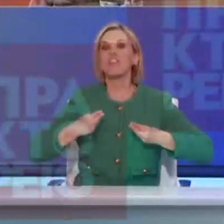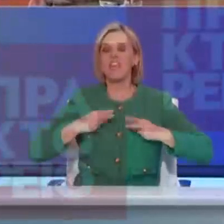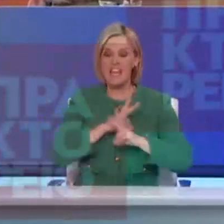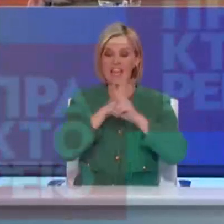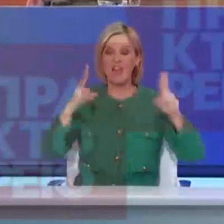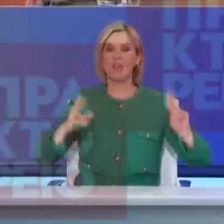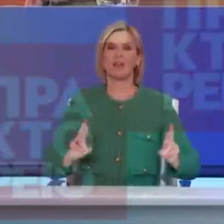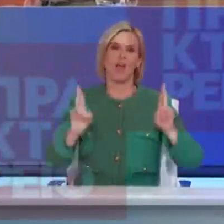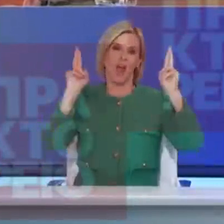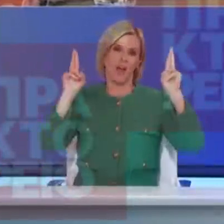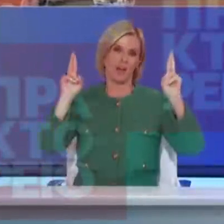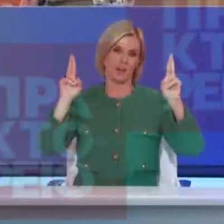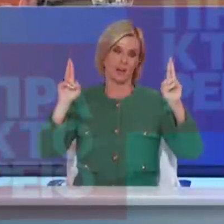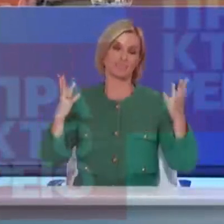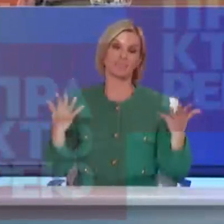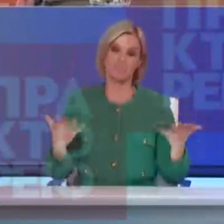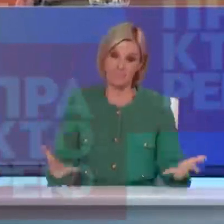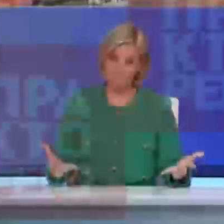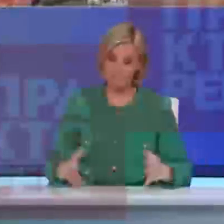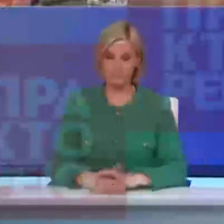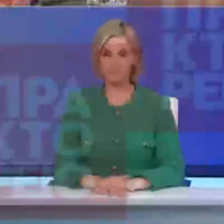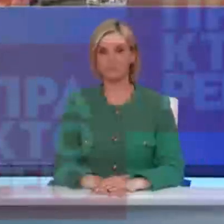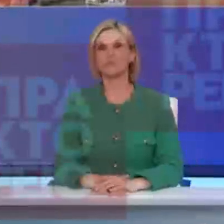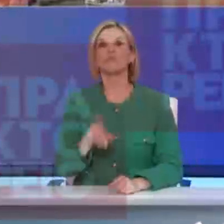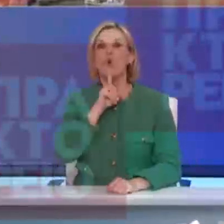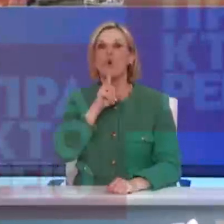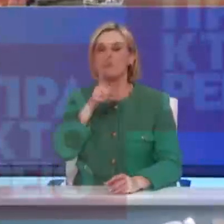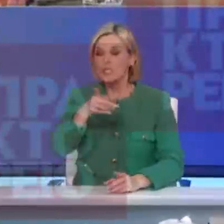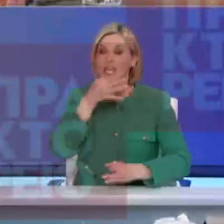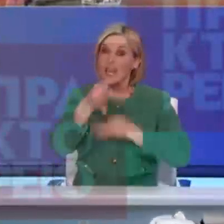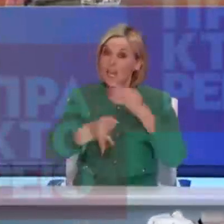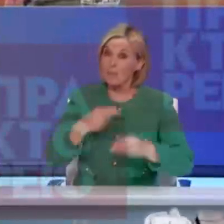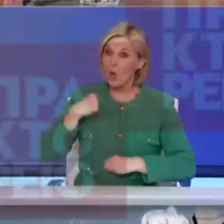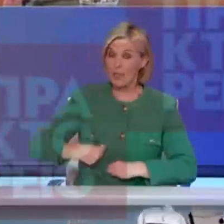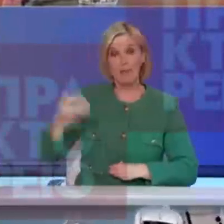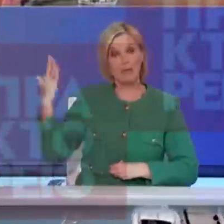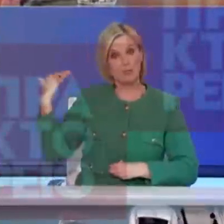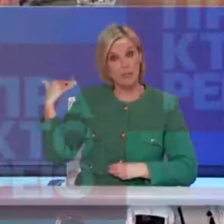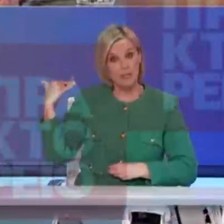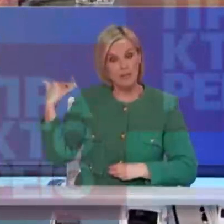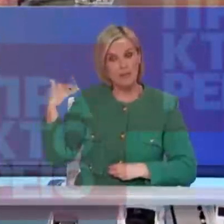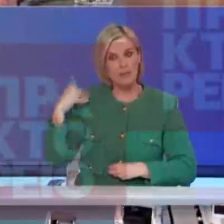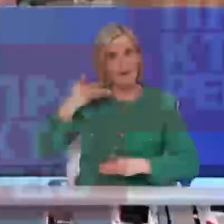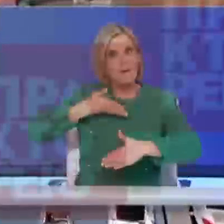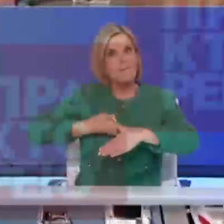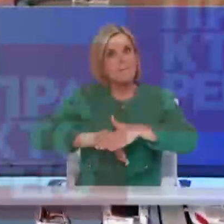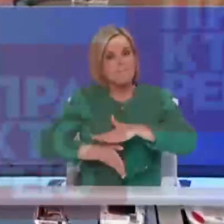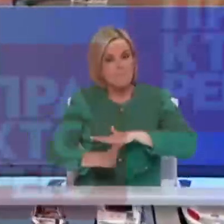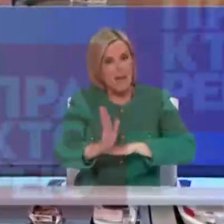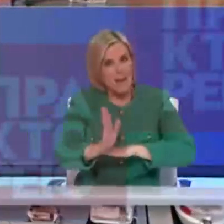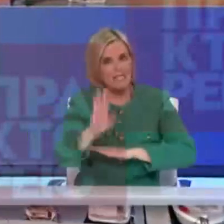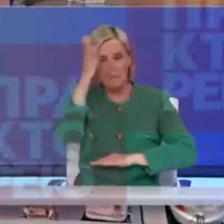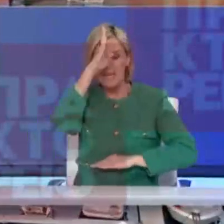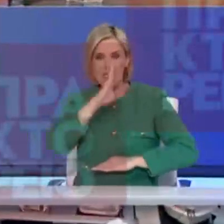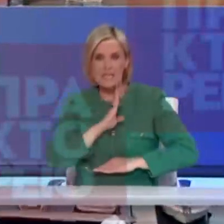μου Δήμαρχε, όπως πολύ σωστά είπατε, οι κρίσεις γίνονται ευκαιρίες. Πολύ περισσότερο που η πατρίδα μας